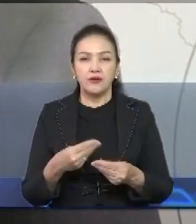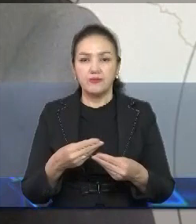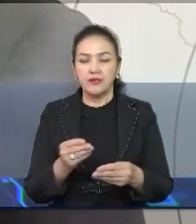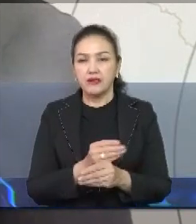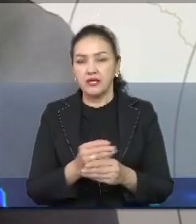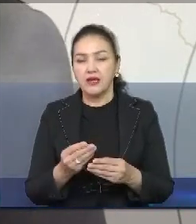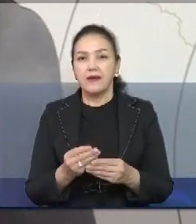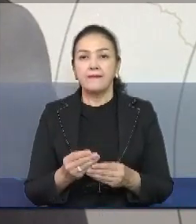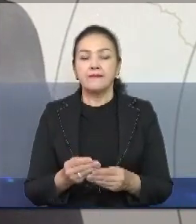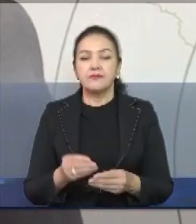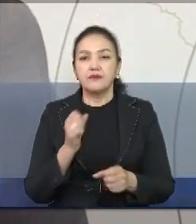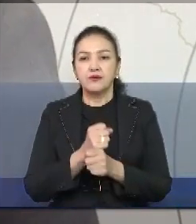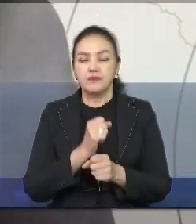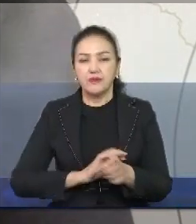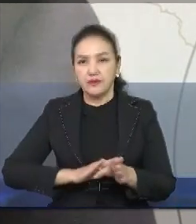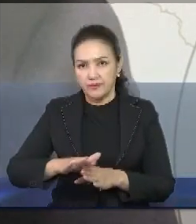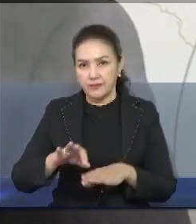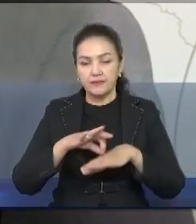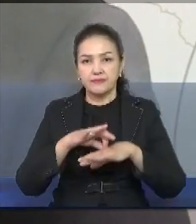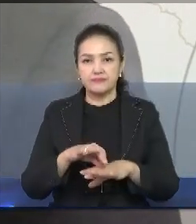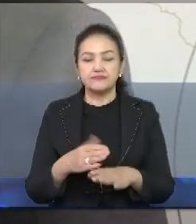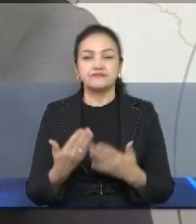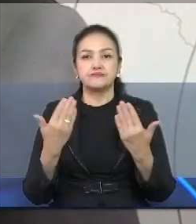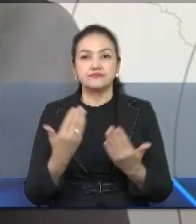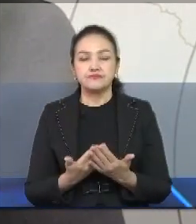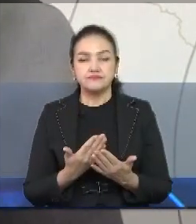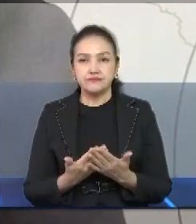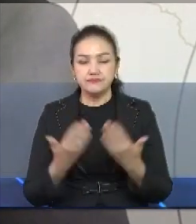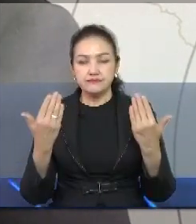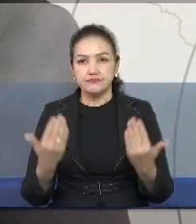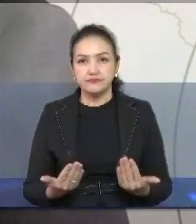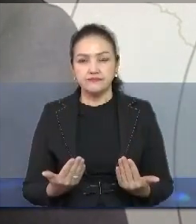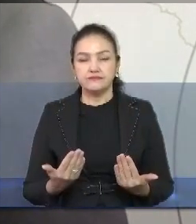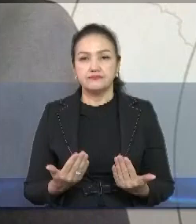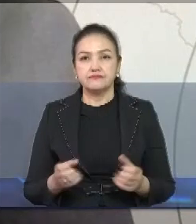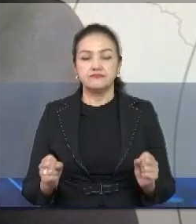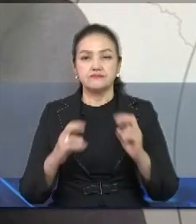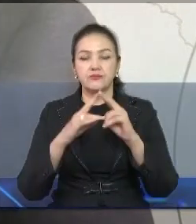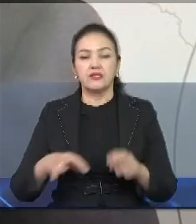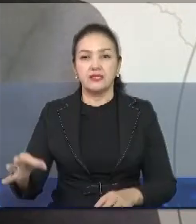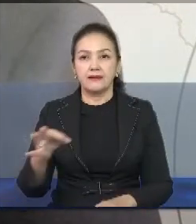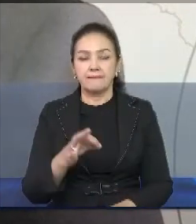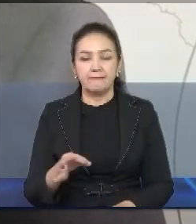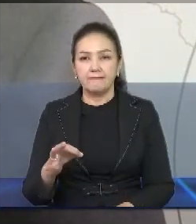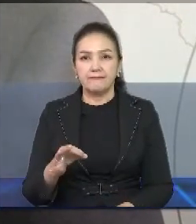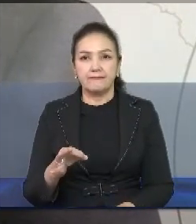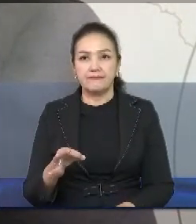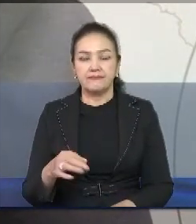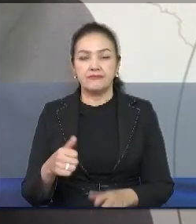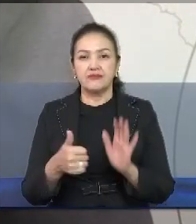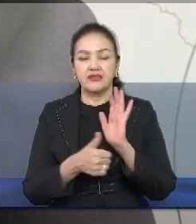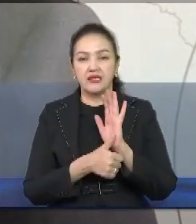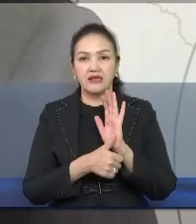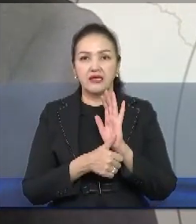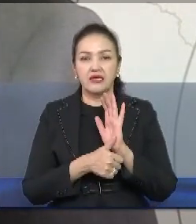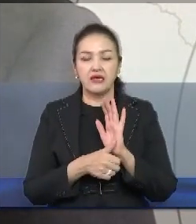Бұл жұмыстар толықтай атқарылып жатыр. Мысал айтатын болсақ, қазір Астана ауданында 6